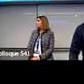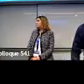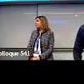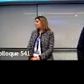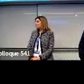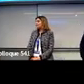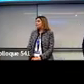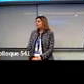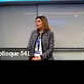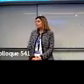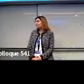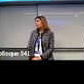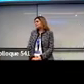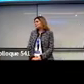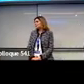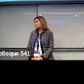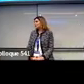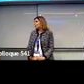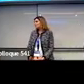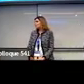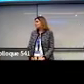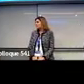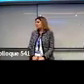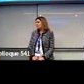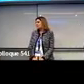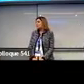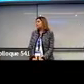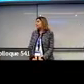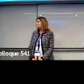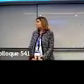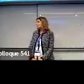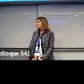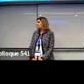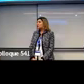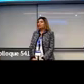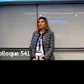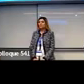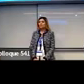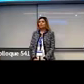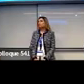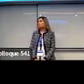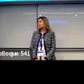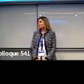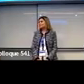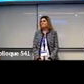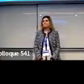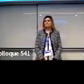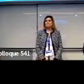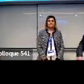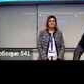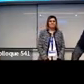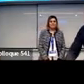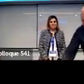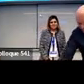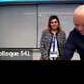une expertise notable en enseignement, en administration et en bureautique.